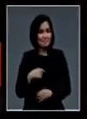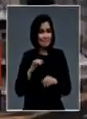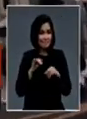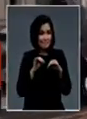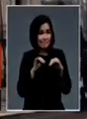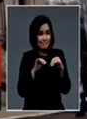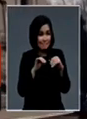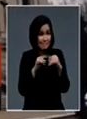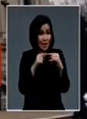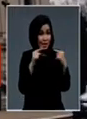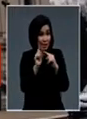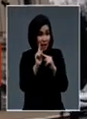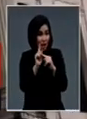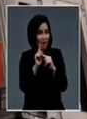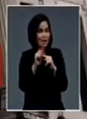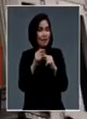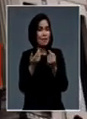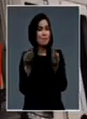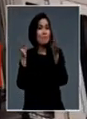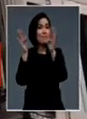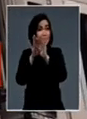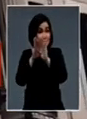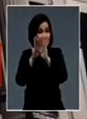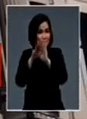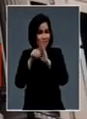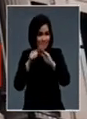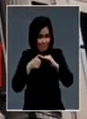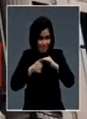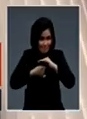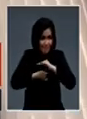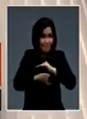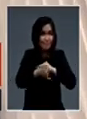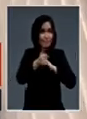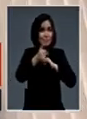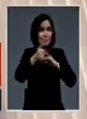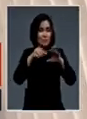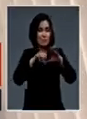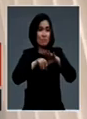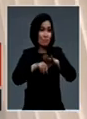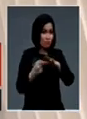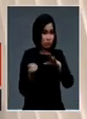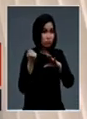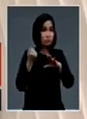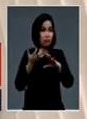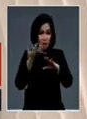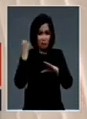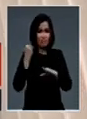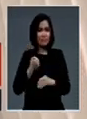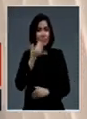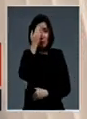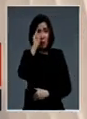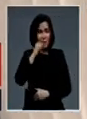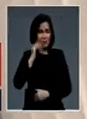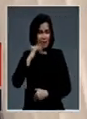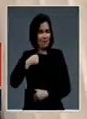ไปในที่เทศกาลดังกล่าวหลังจากพิพิธภัณฑ์เนี่ยปิดให้เข้าชมไปแล้วแล้วก็ไปจัดการกับนิ้วโป้งออกมาเลย ใช่คือเจตนาของหนุ่ม